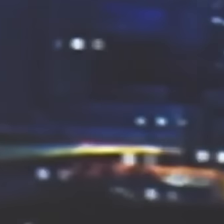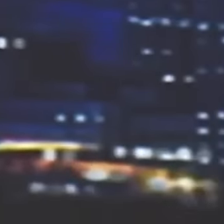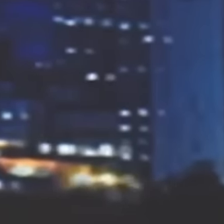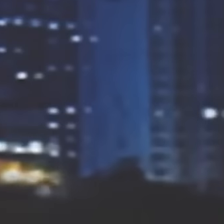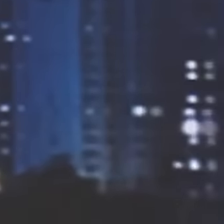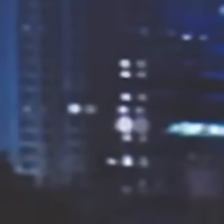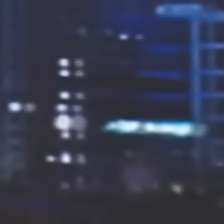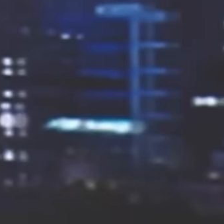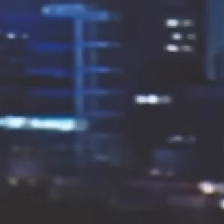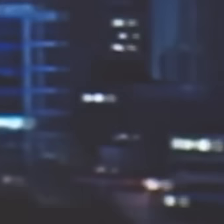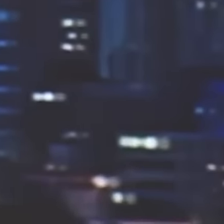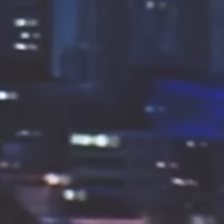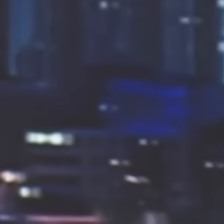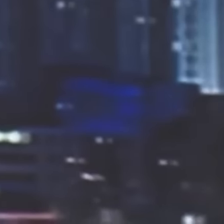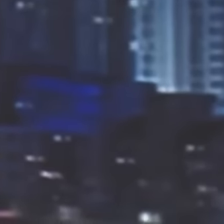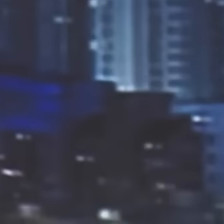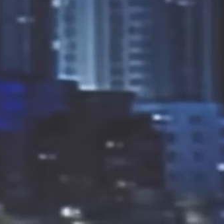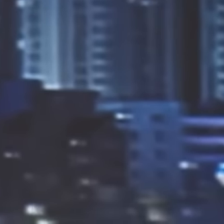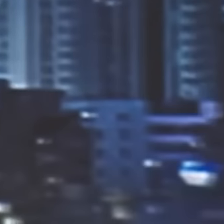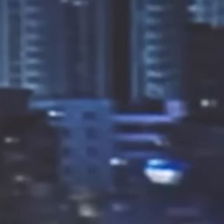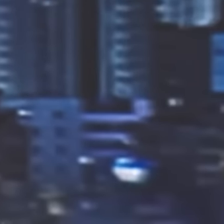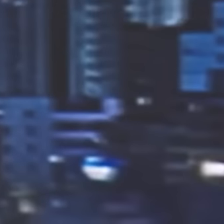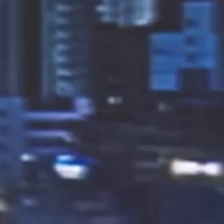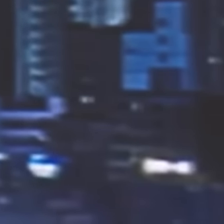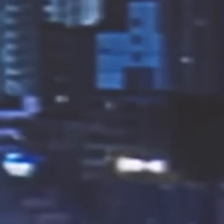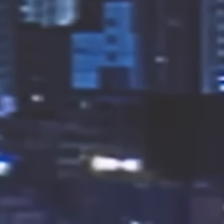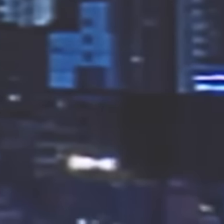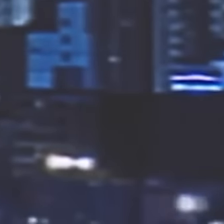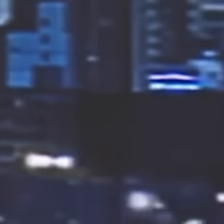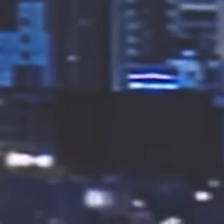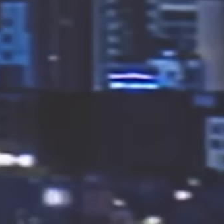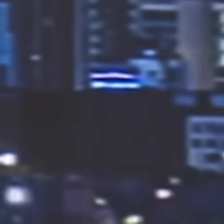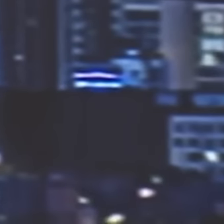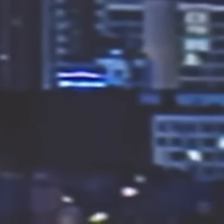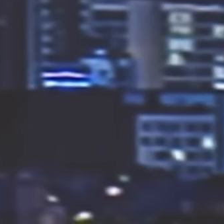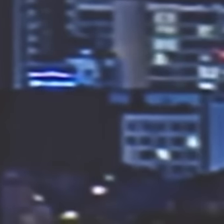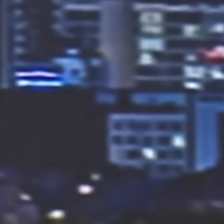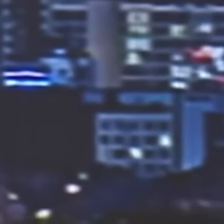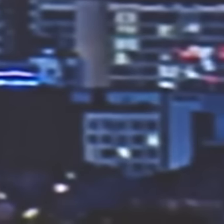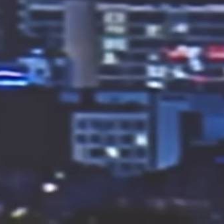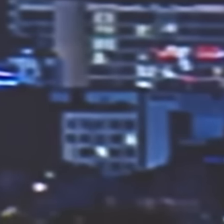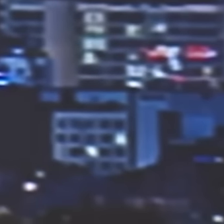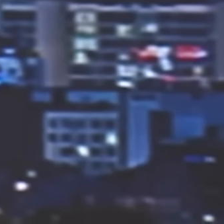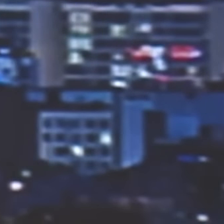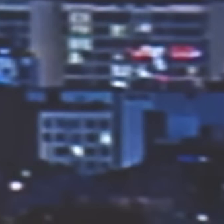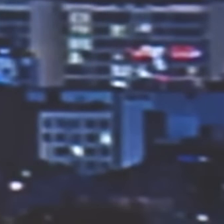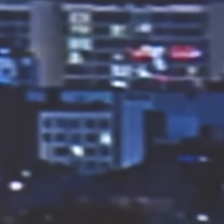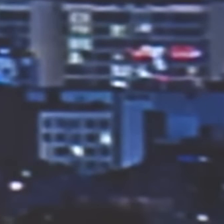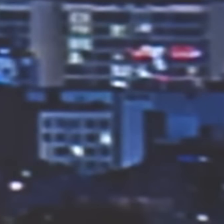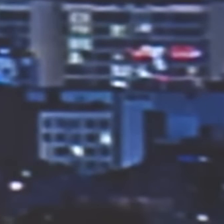JTBC 뉴스를 시청해주신 여러분 고맙습니다. 저희는 저녁 6시 50분 뉴스룸에서 뵙겠습니다.